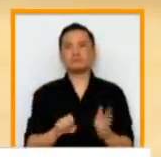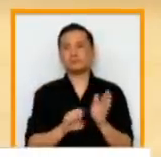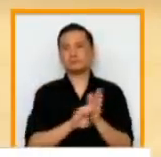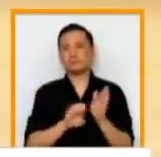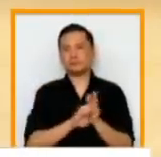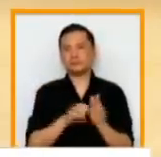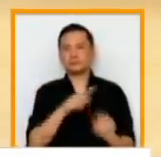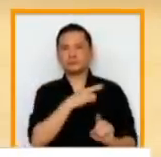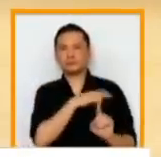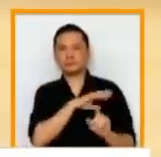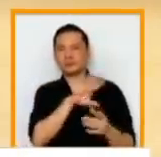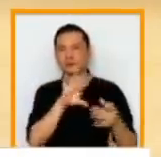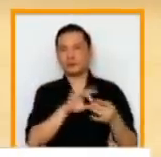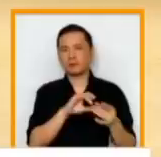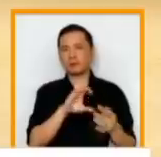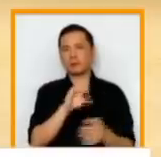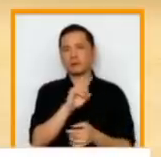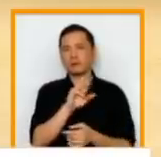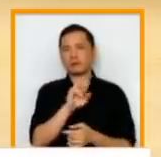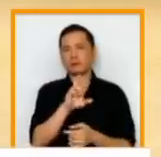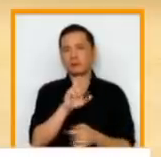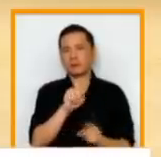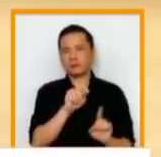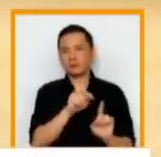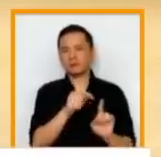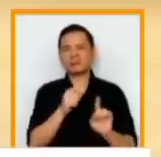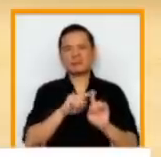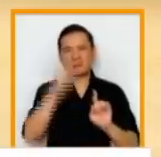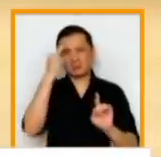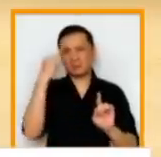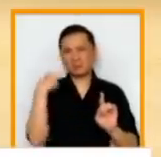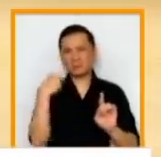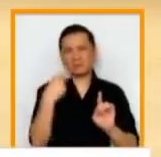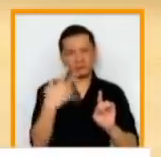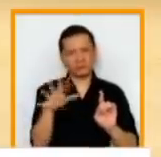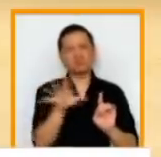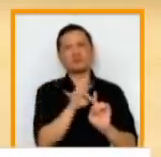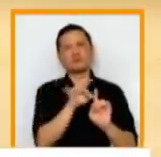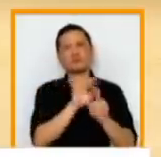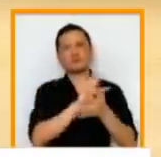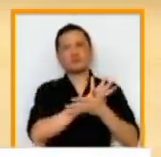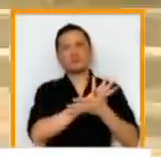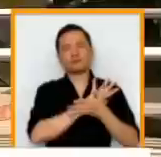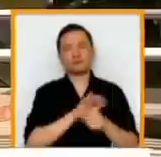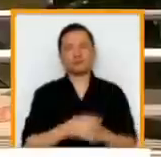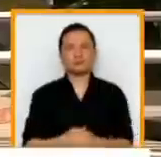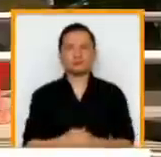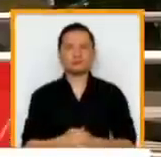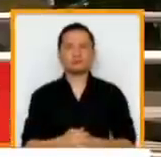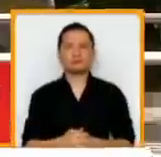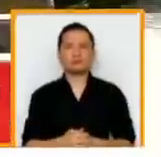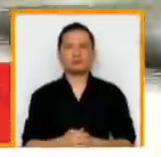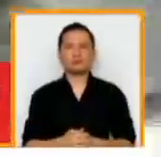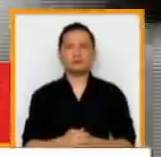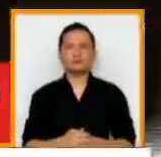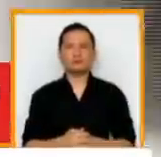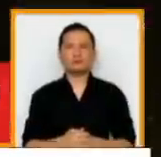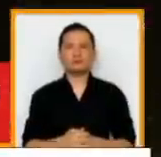walong madre ang nasawi dahil sa sakit. May unang balita si Salima Refran.